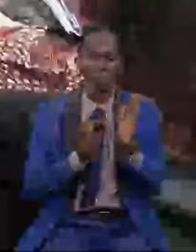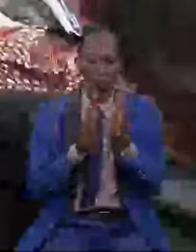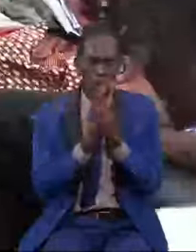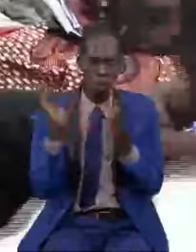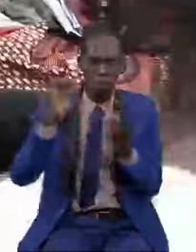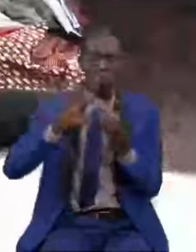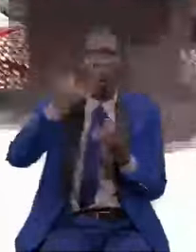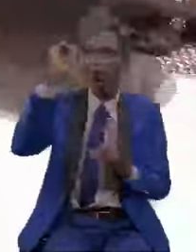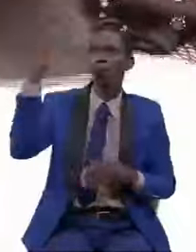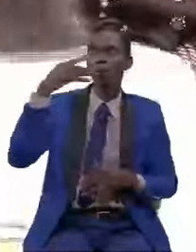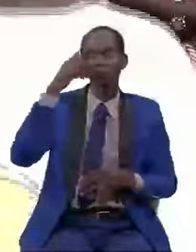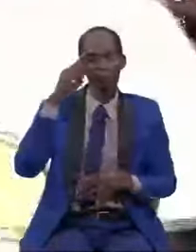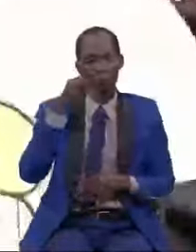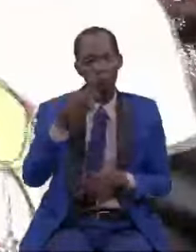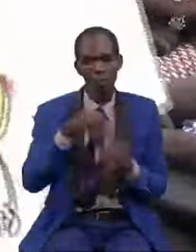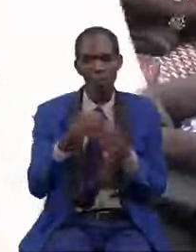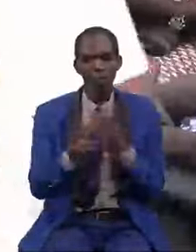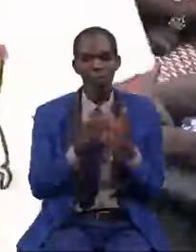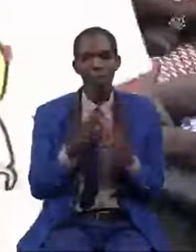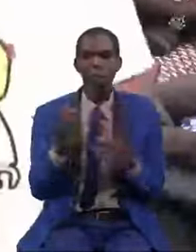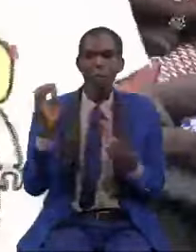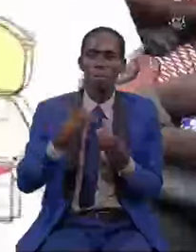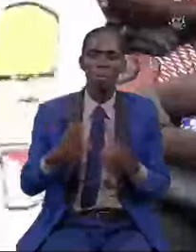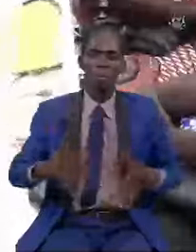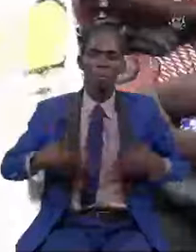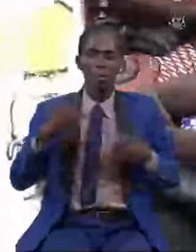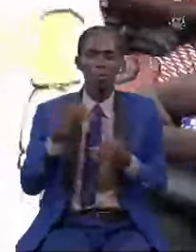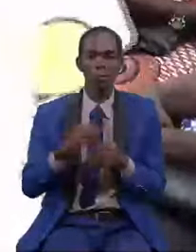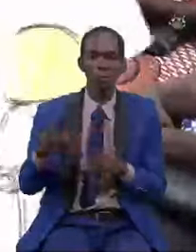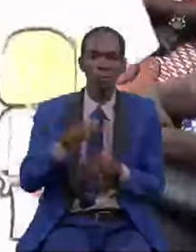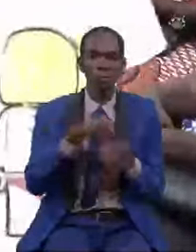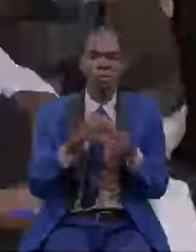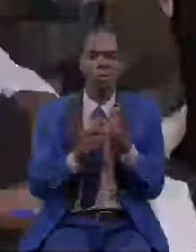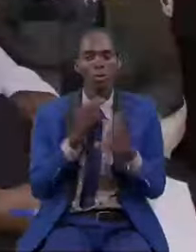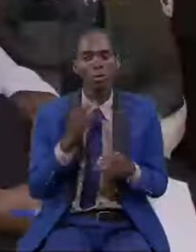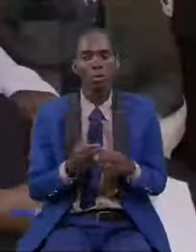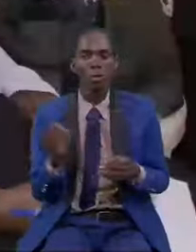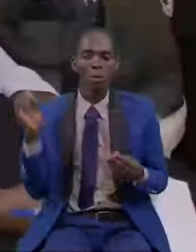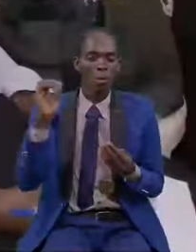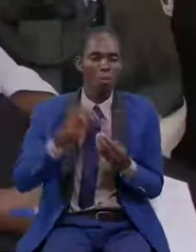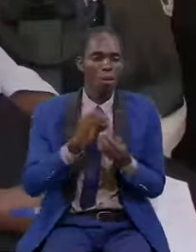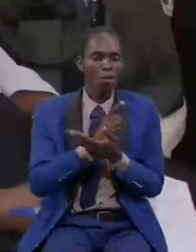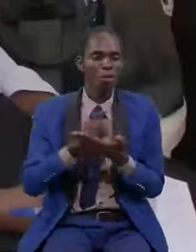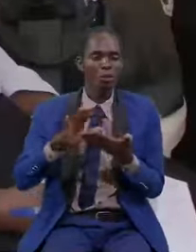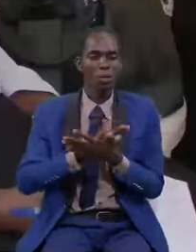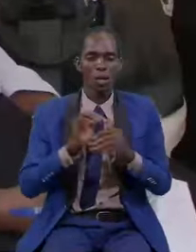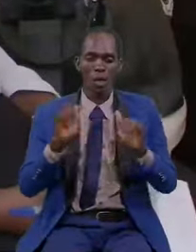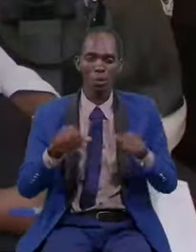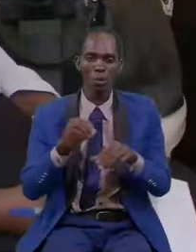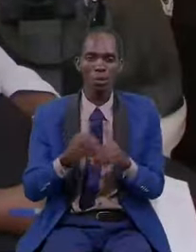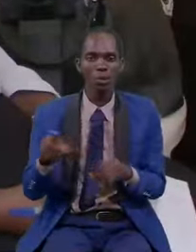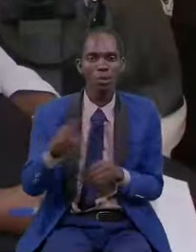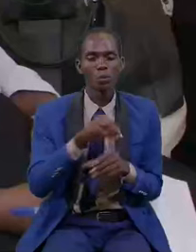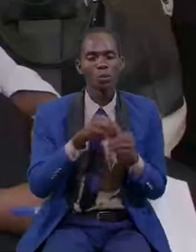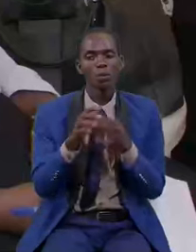vous, plus de vie en vous, plus d'habileté divine en vous, que